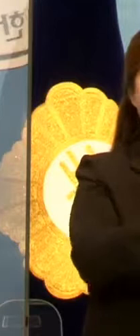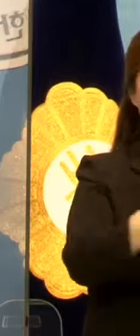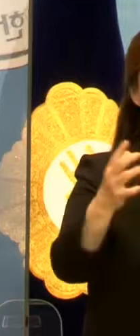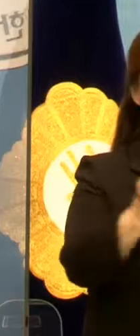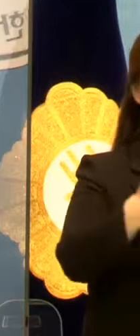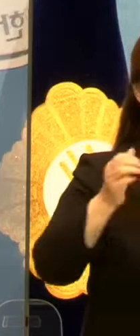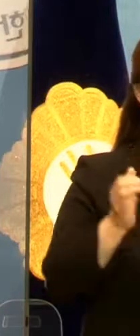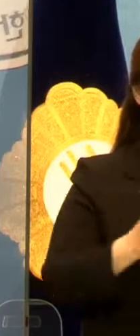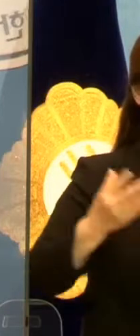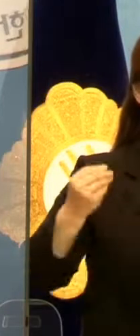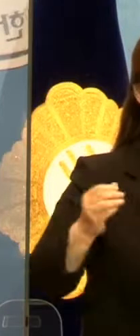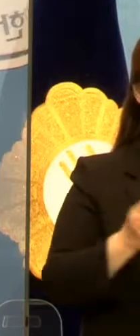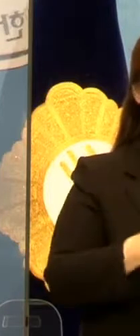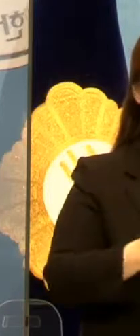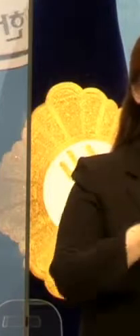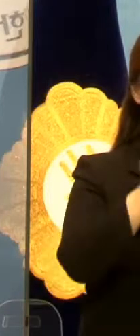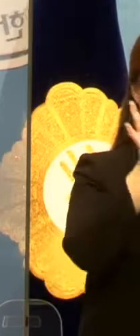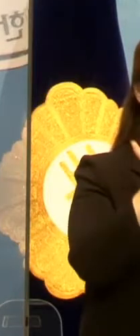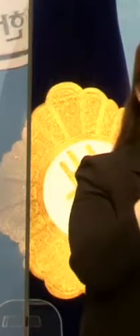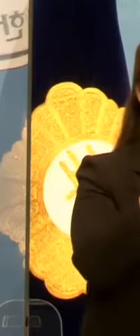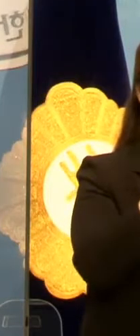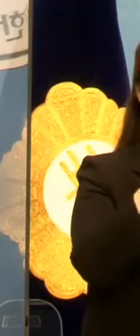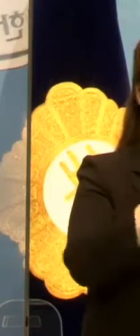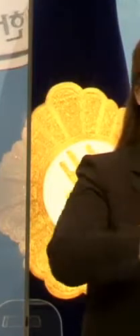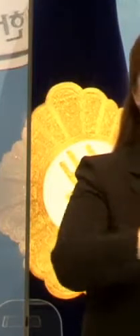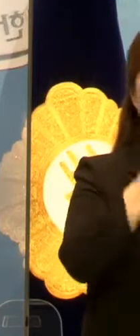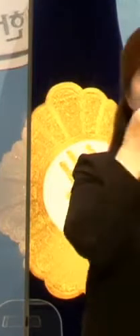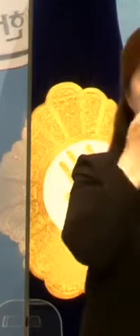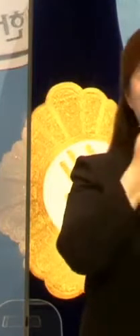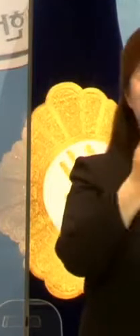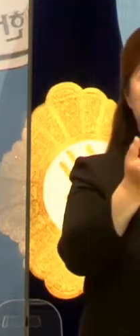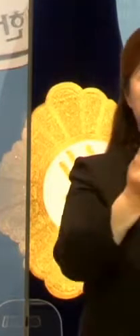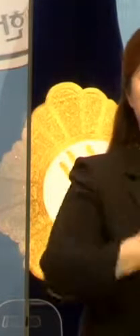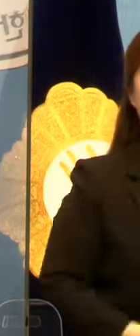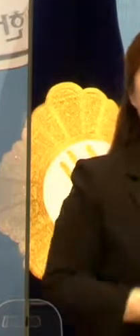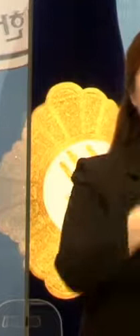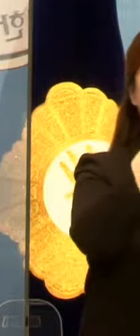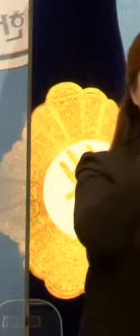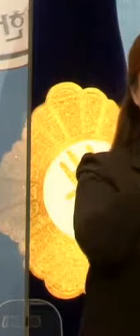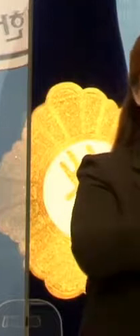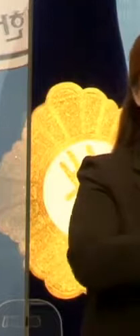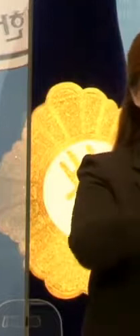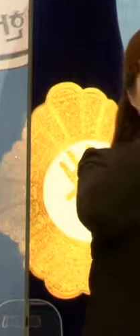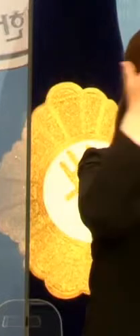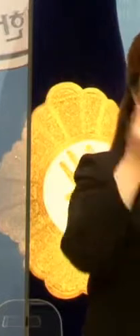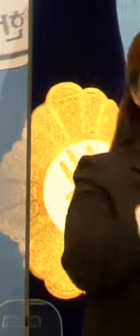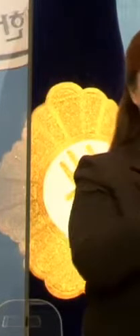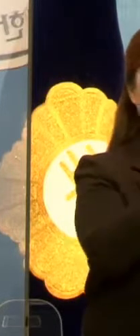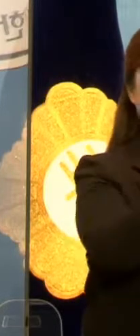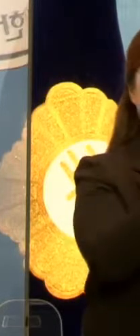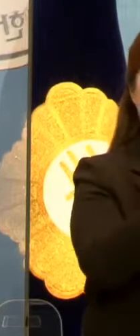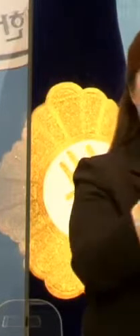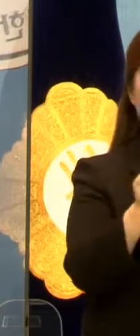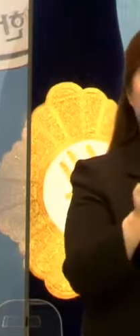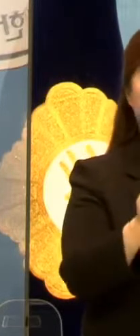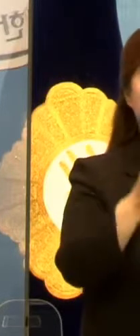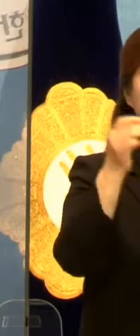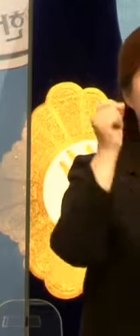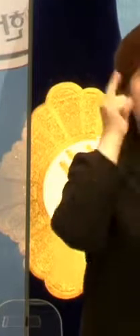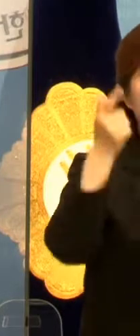완결성 있는 cf 에 활동을 보여드리겠습니다 그리고 마지막으로 청년 치 f 는 청년 인재